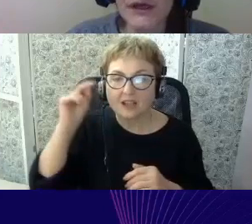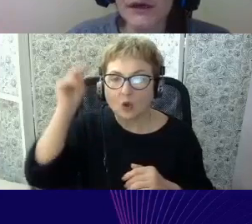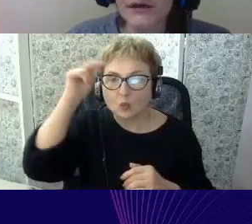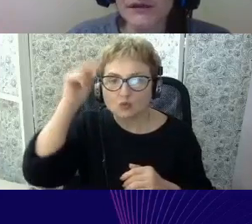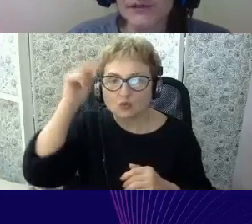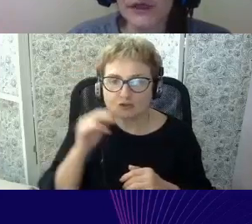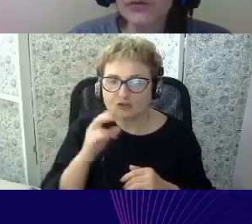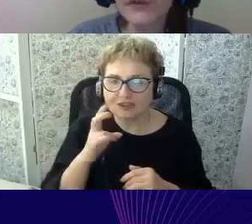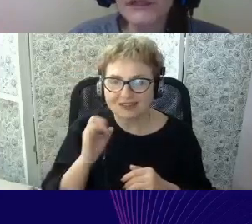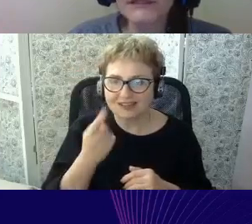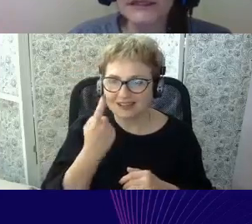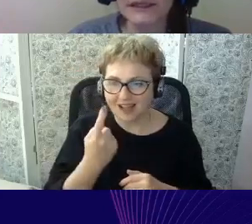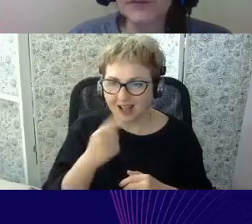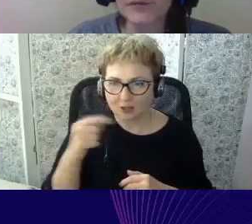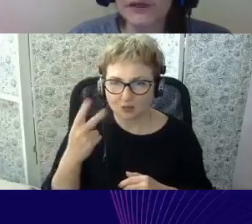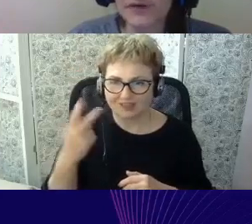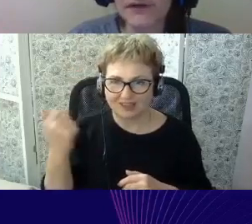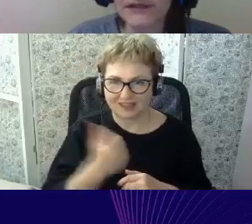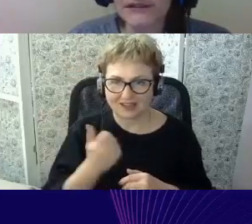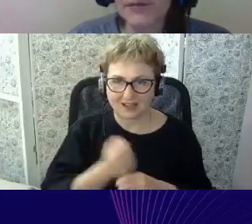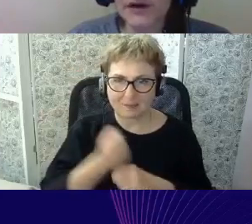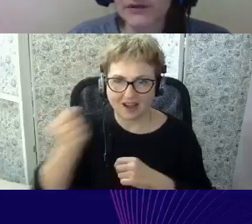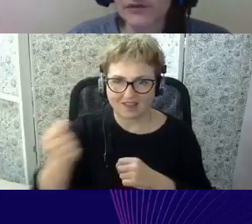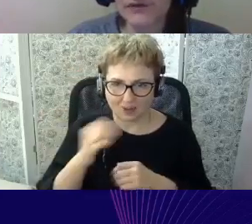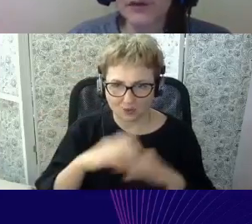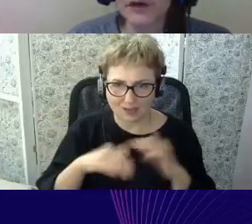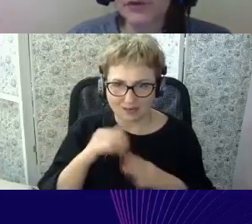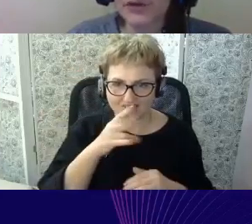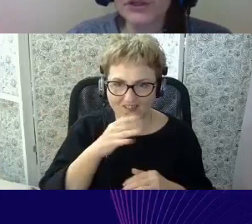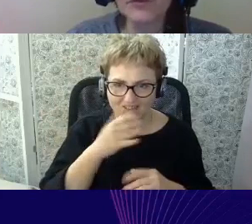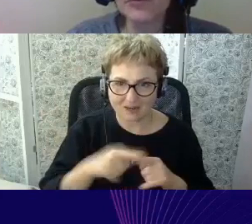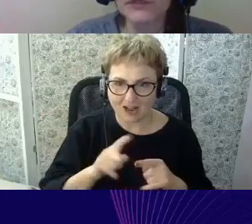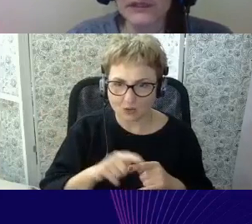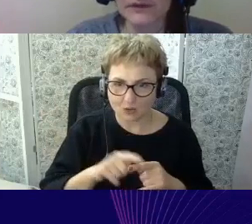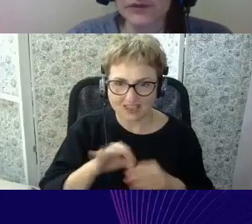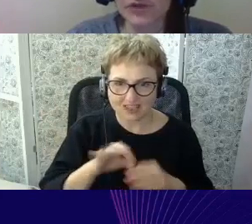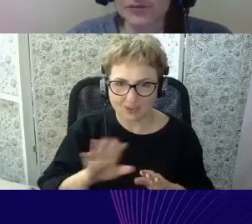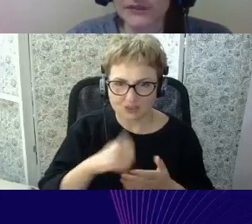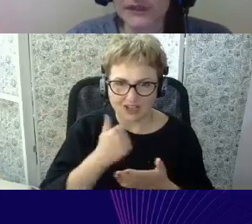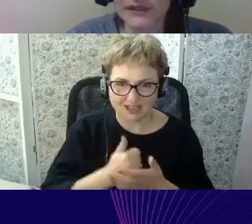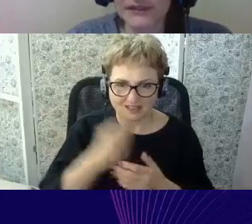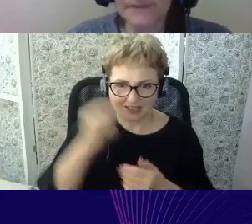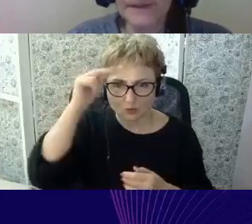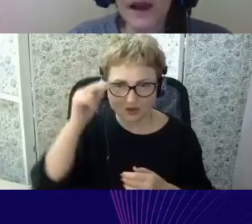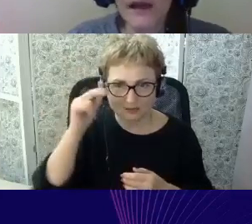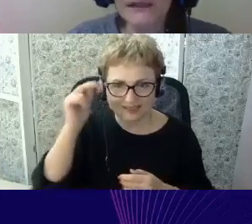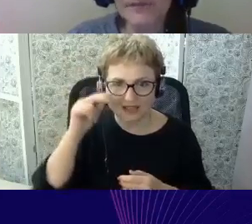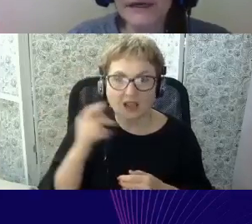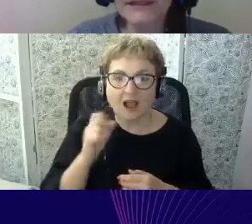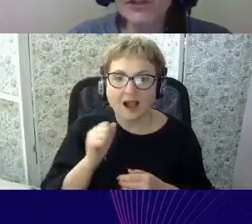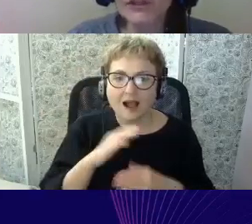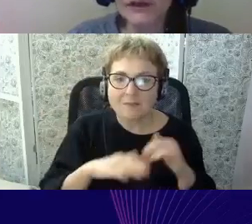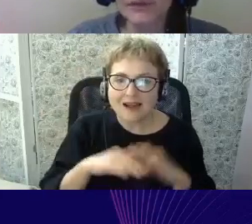не там, на 1-2 недели, да, например, направляется на практику, во время которой не ведутся основные учебные занятия, а